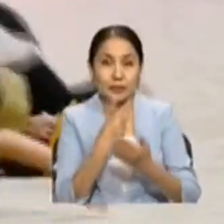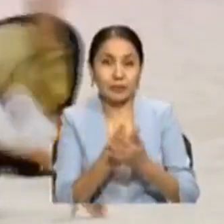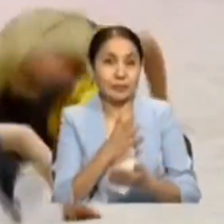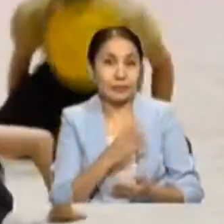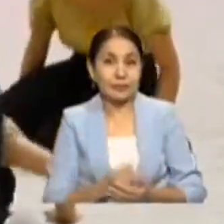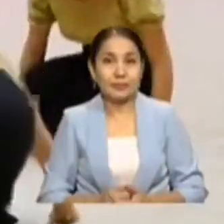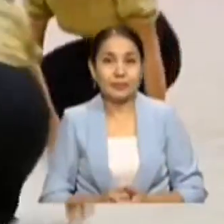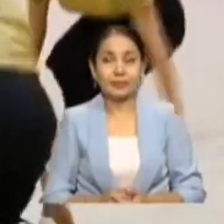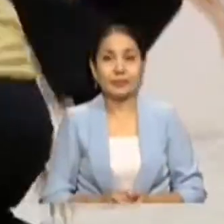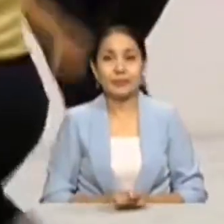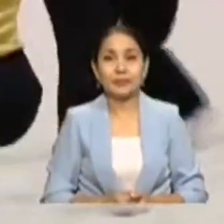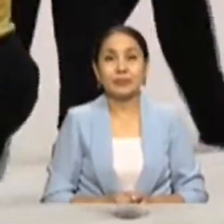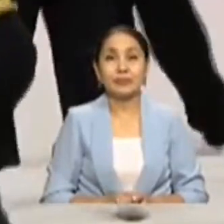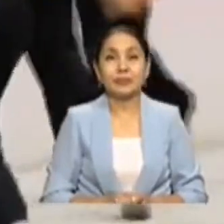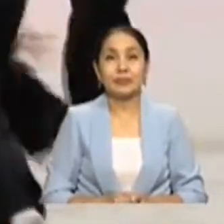borildi.